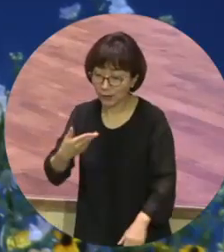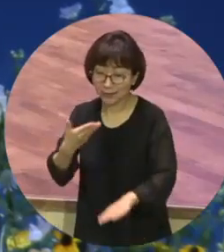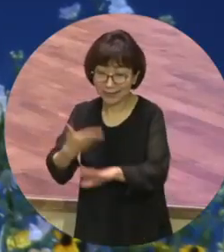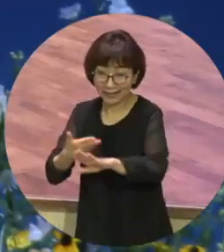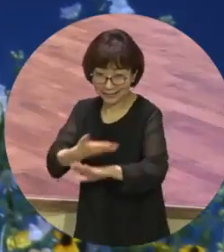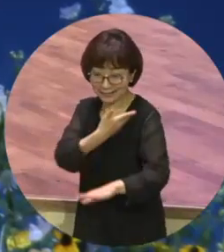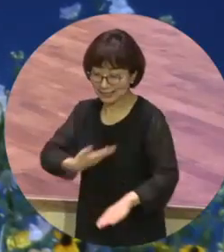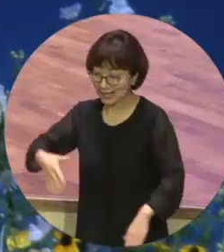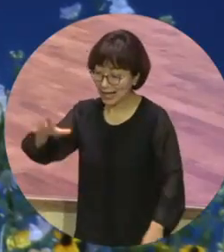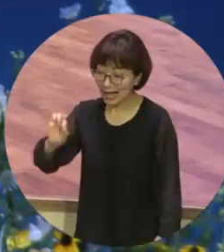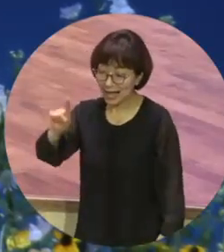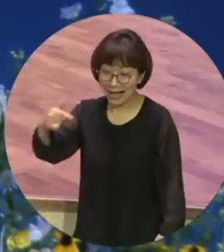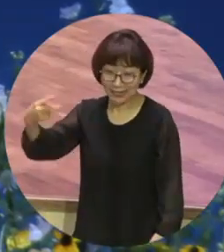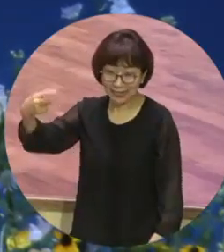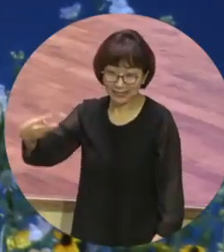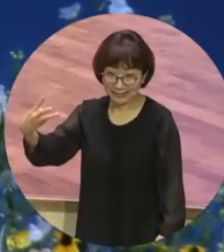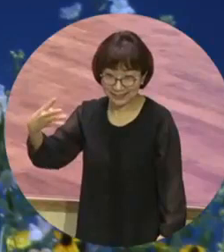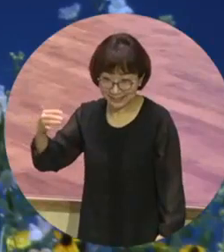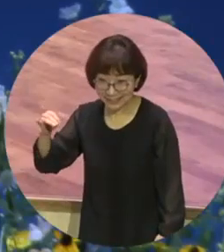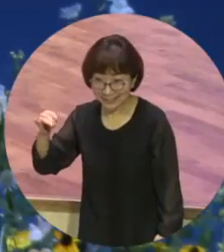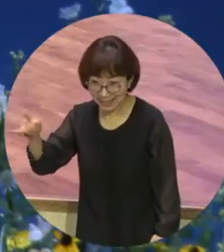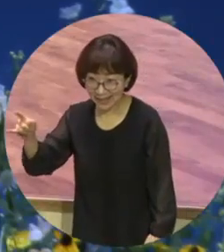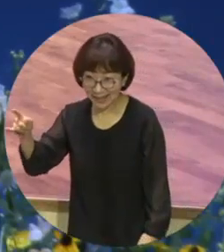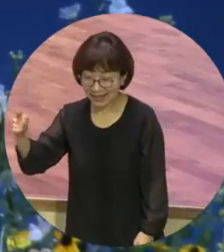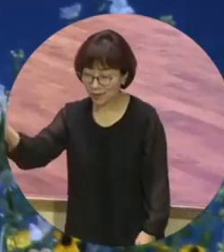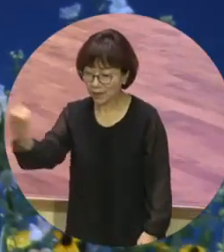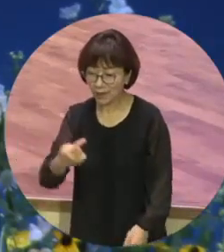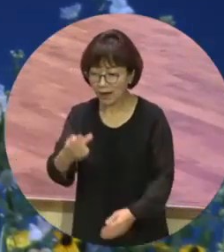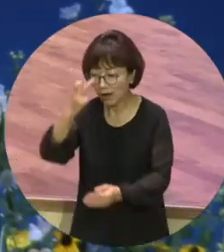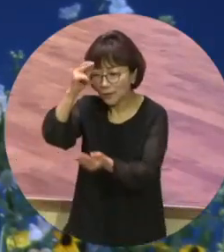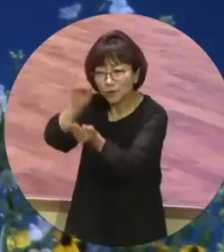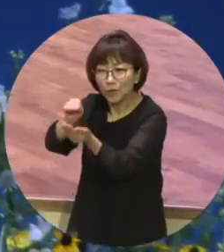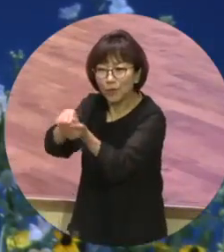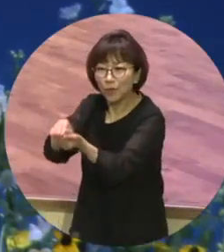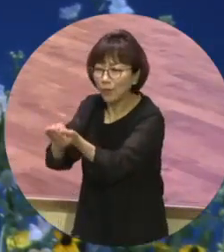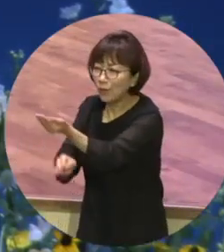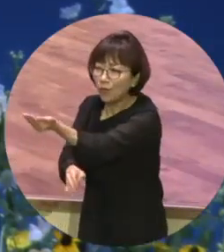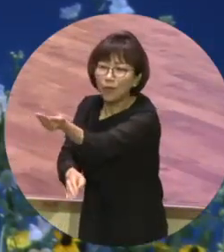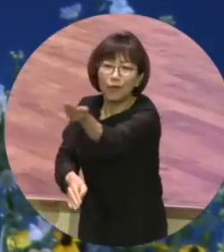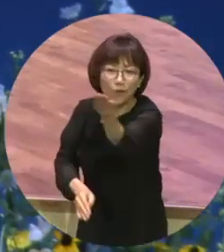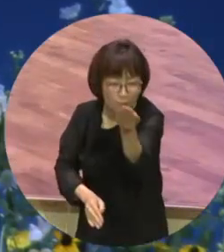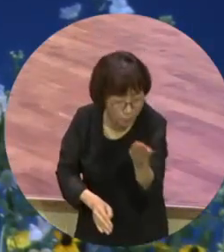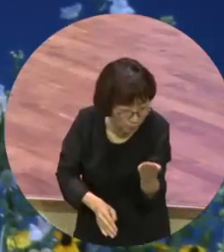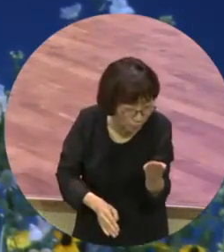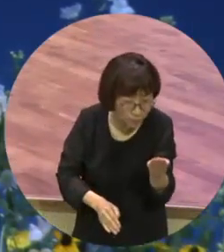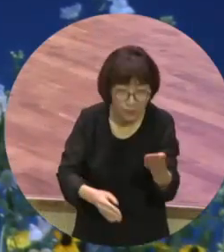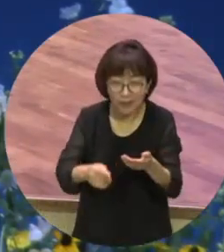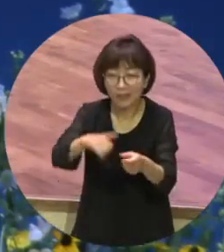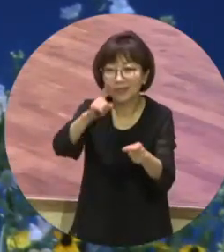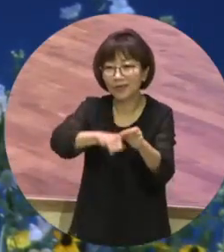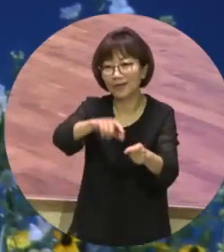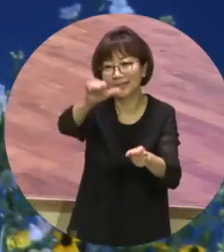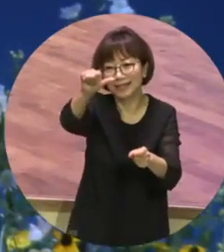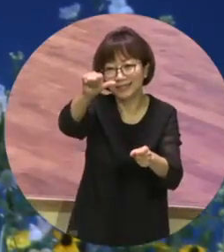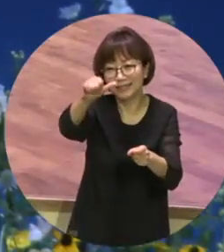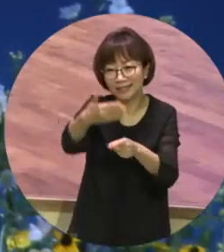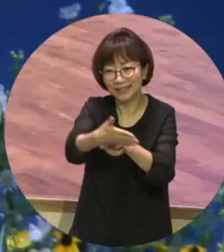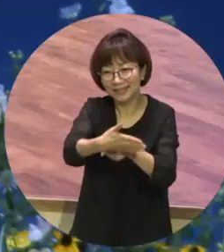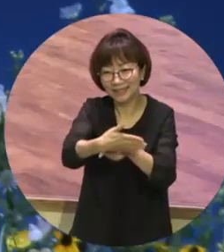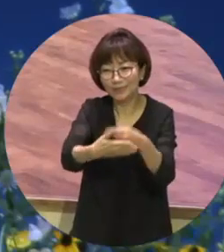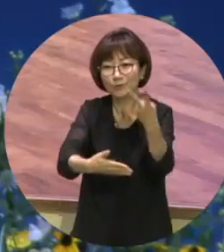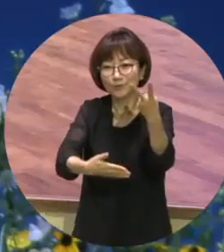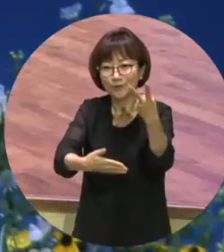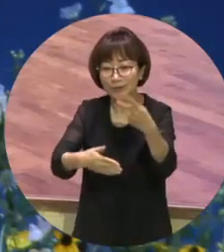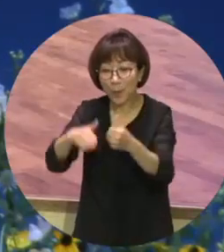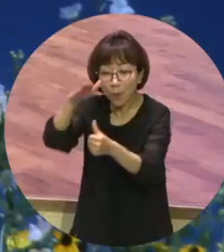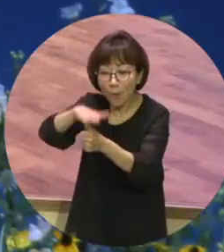한 아이의 도시락을 가지고 왔습니다. 보리떡 다섯 개와 물고기 두 마리가 들어있는 조그만한 도시락. 소년 아이 혼자서